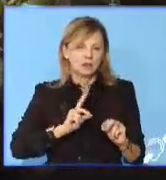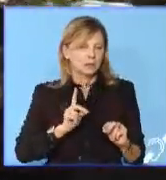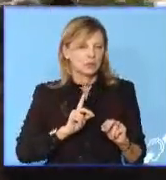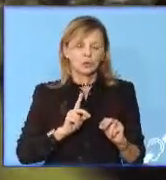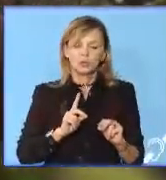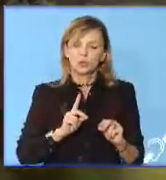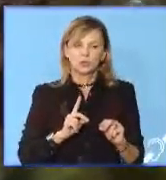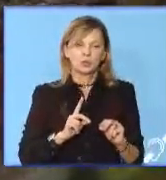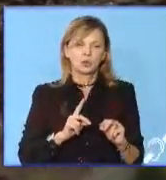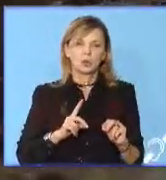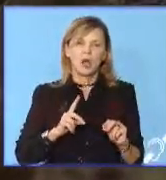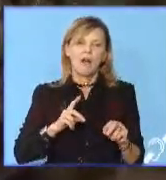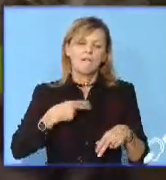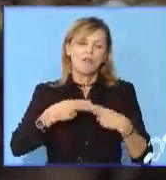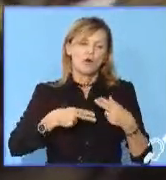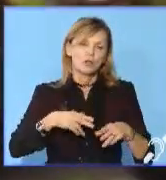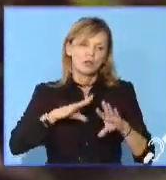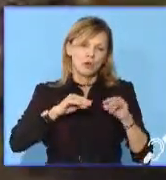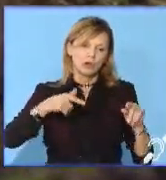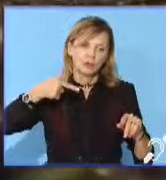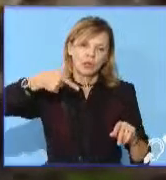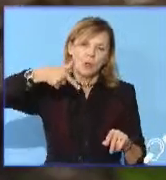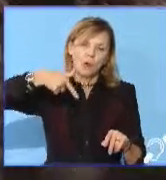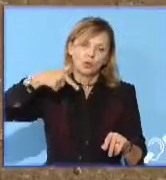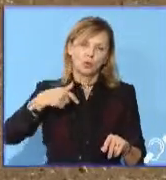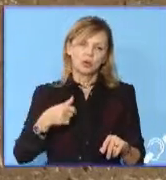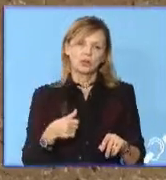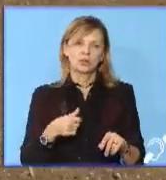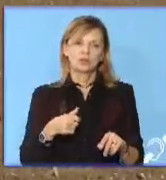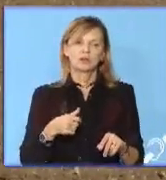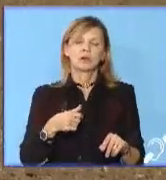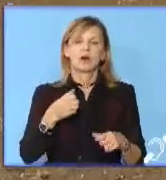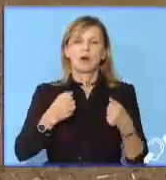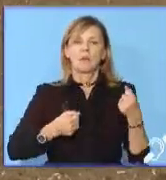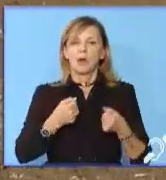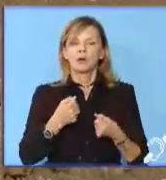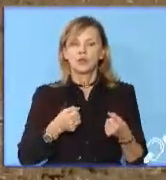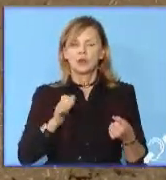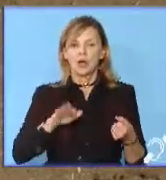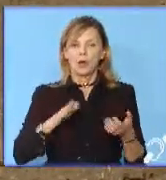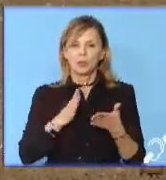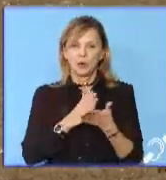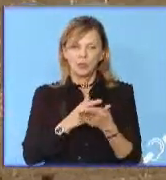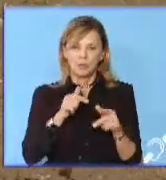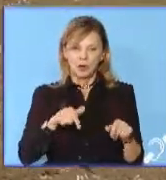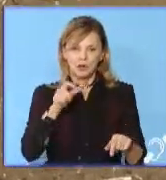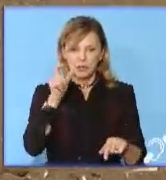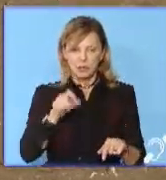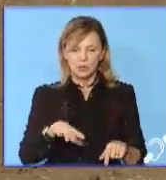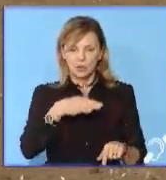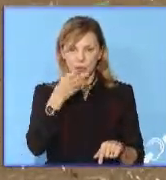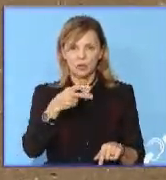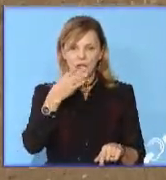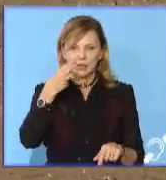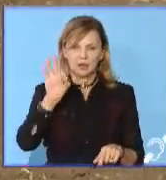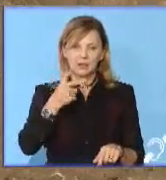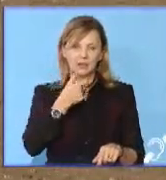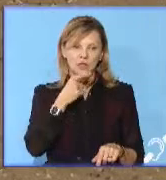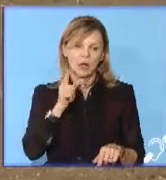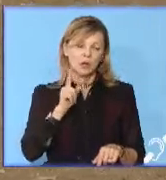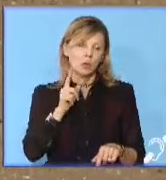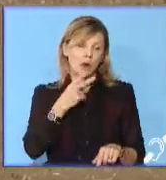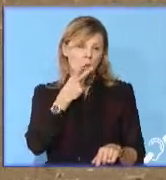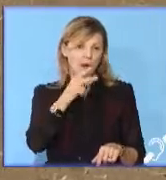astea, motorină consumată extraordinar de mult, ne-am distrus utilajele, am zis, trebuie să facem ceva. Acest fermier spune că de mai bine de 10 ani nu a mai